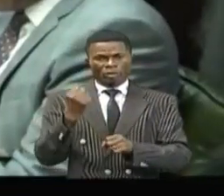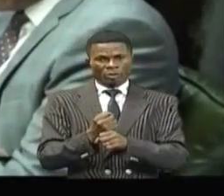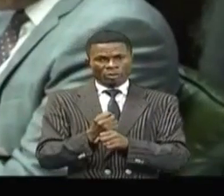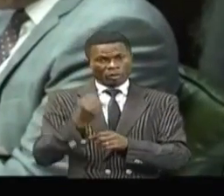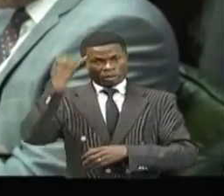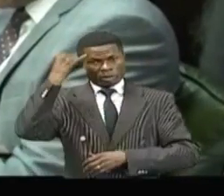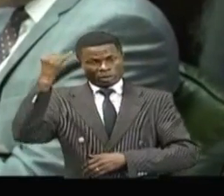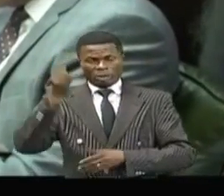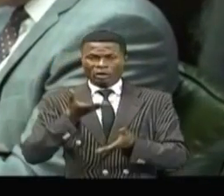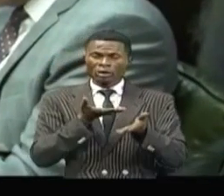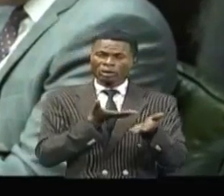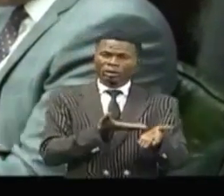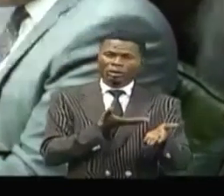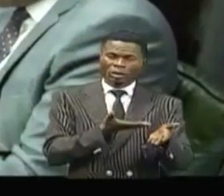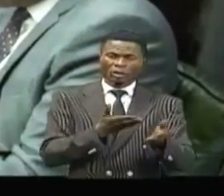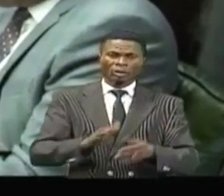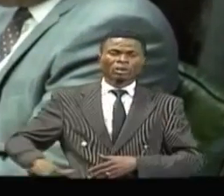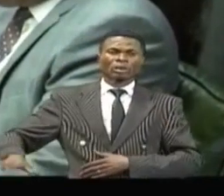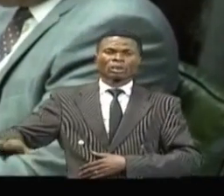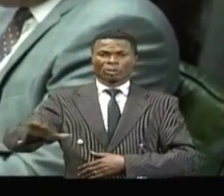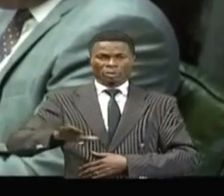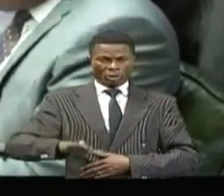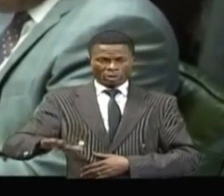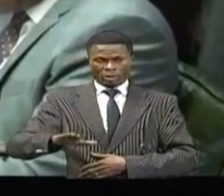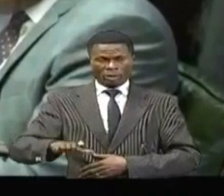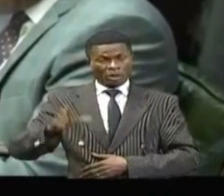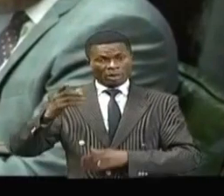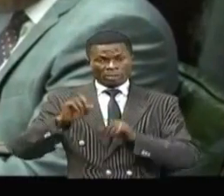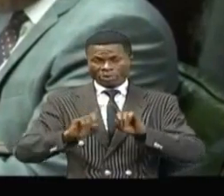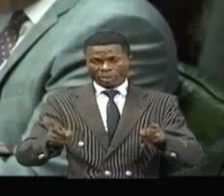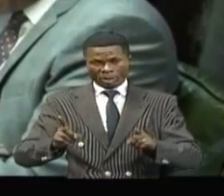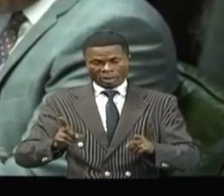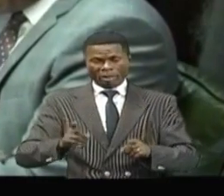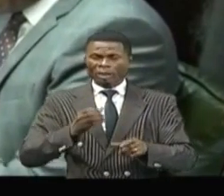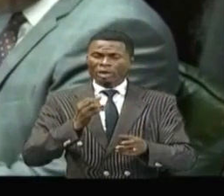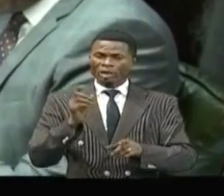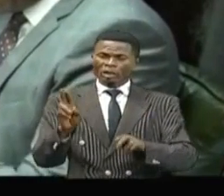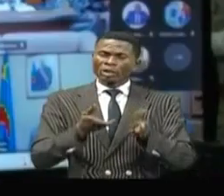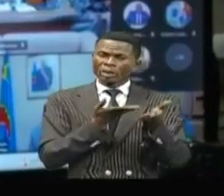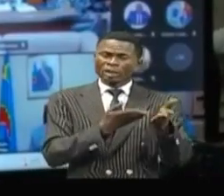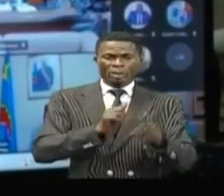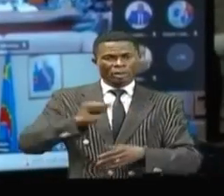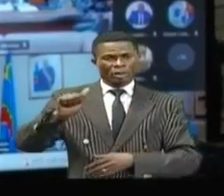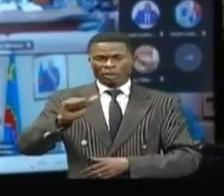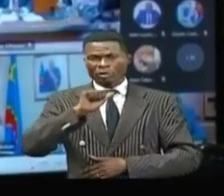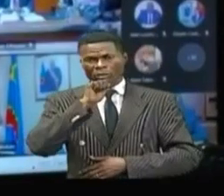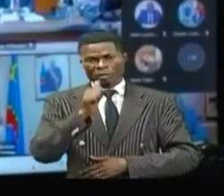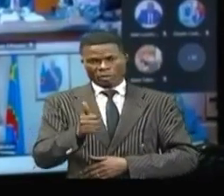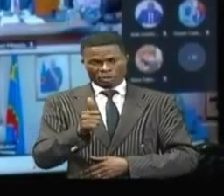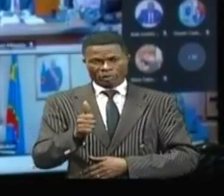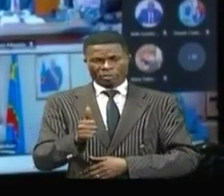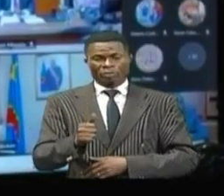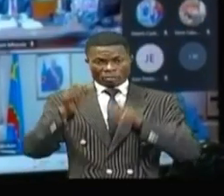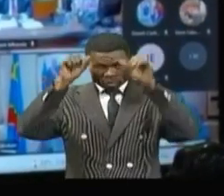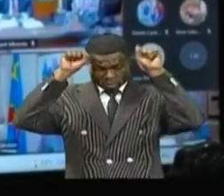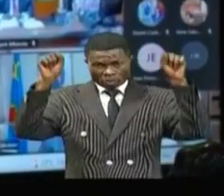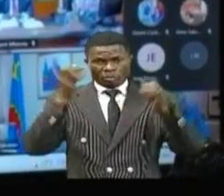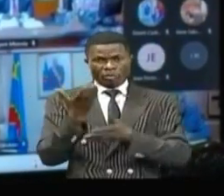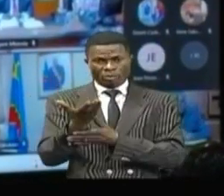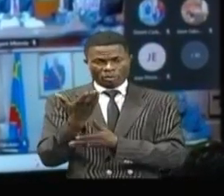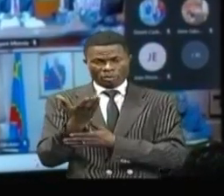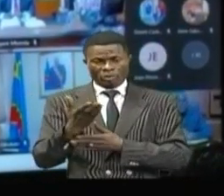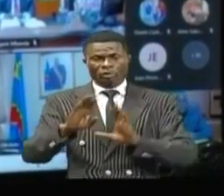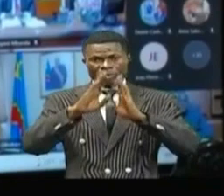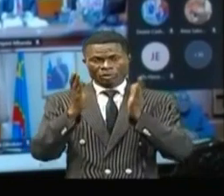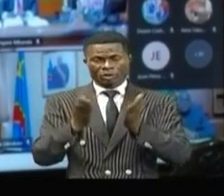de servir la nation et non c'est servir de la nation. Il a attiré l'attention des